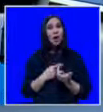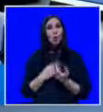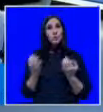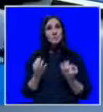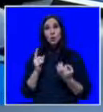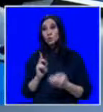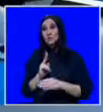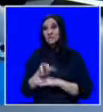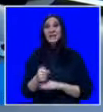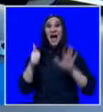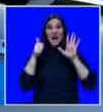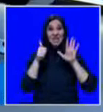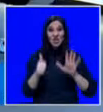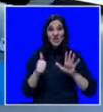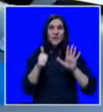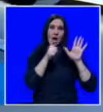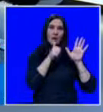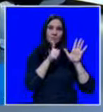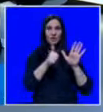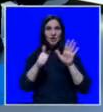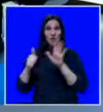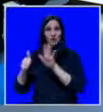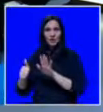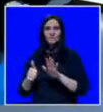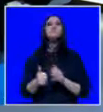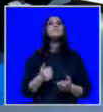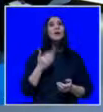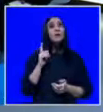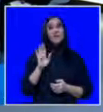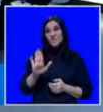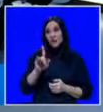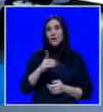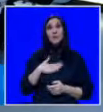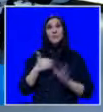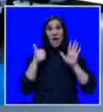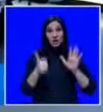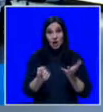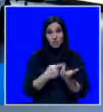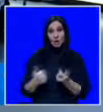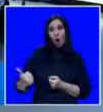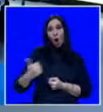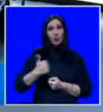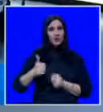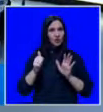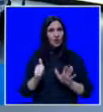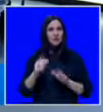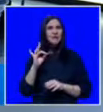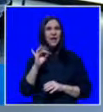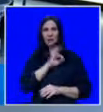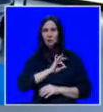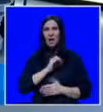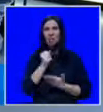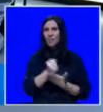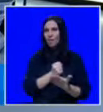които се влиза с 6 шестици. Вие трябва да имате 6 пъти отличен 6. Среден успех от